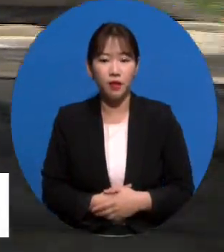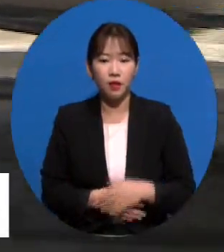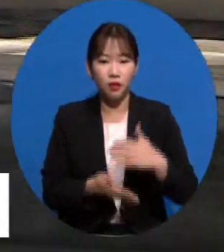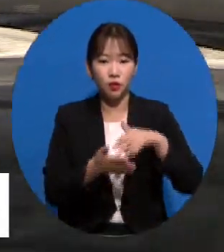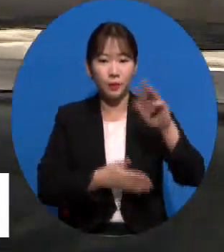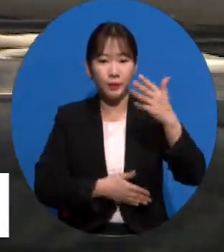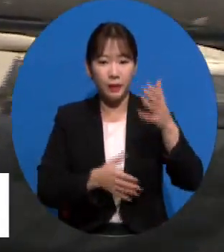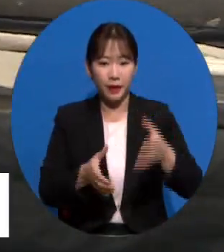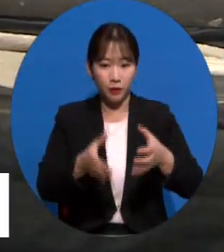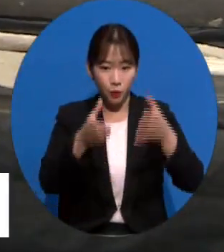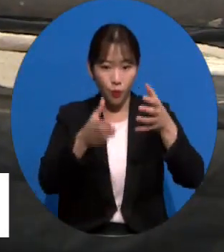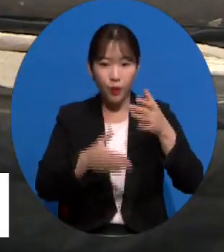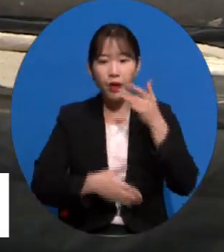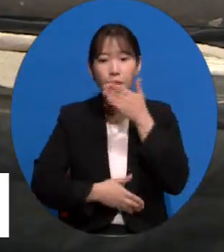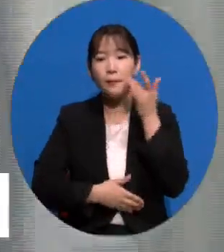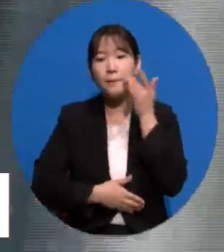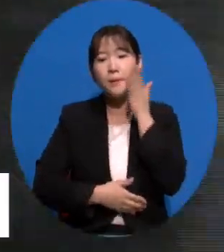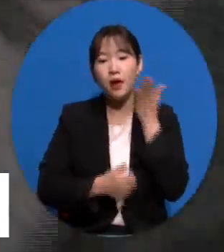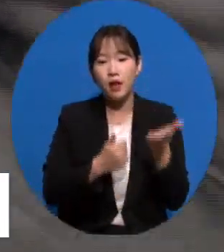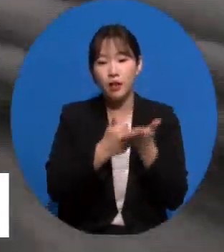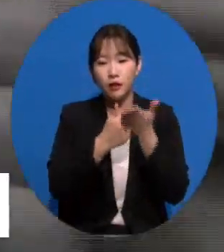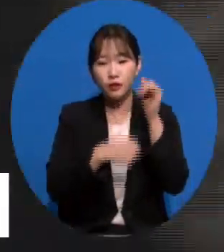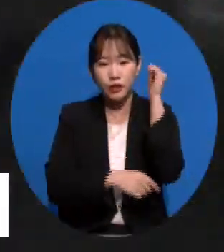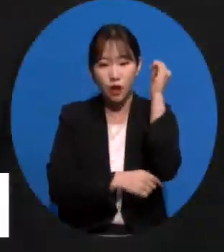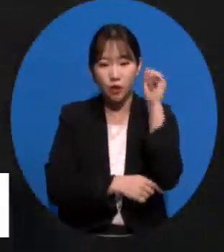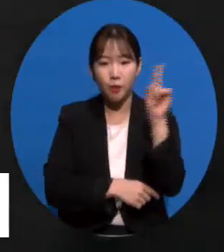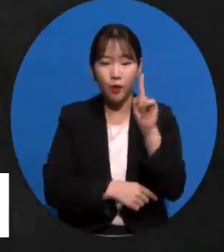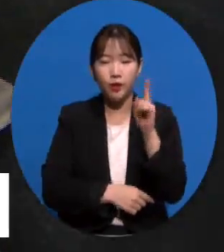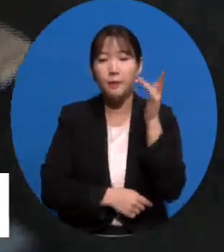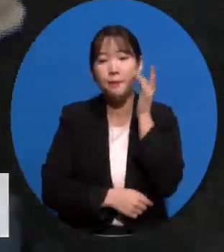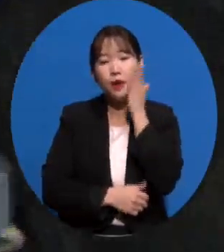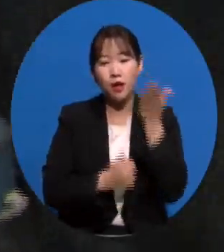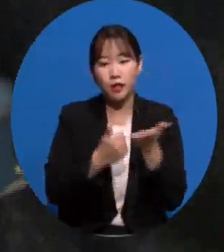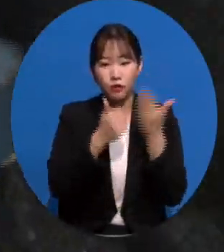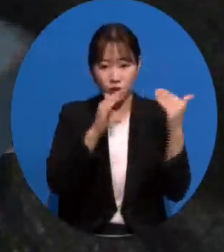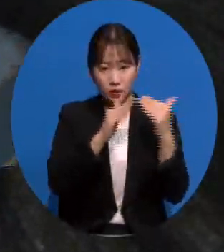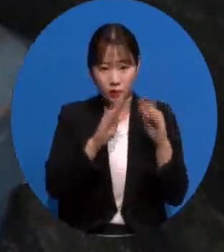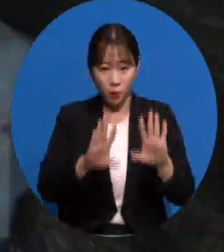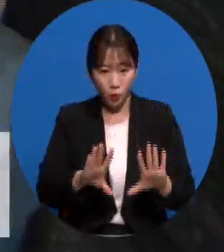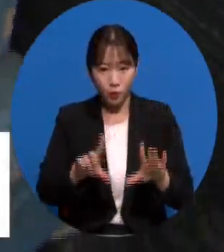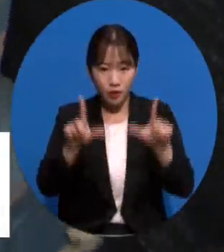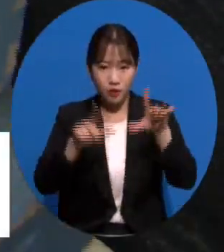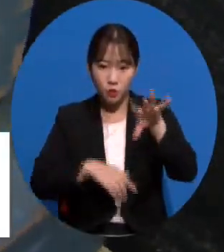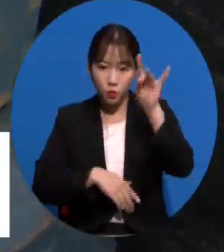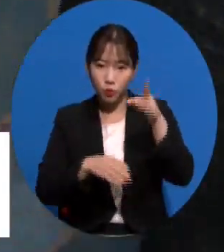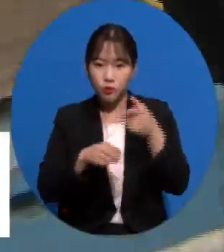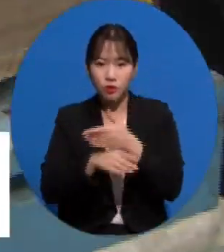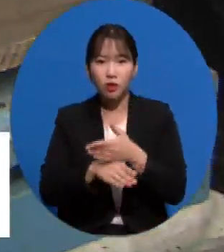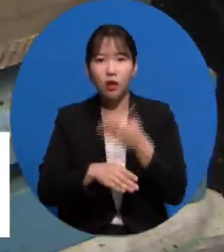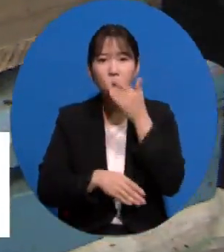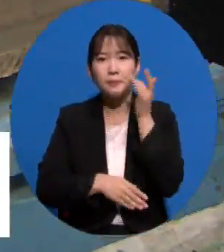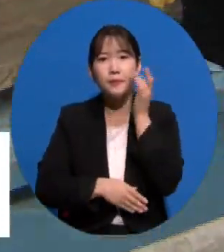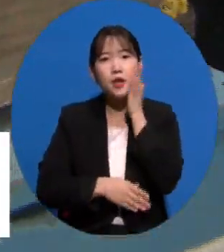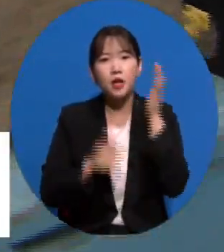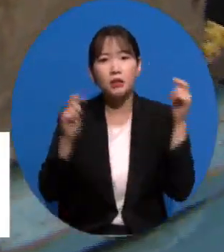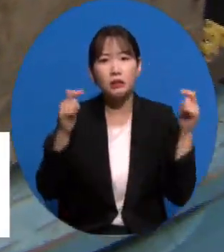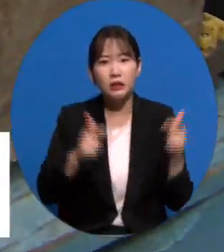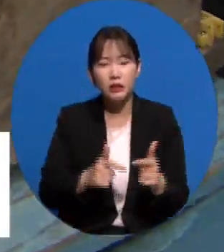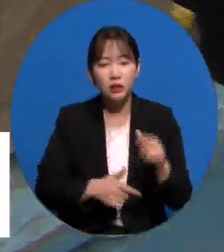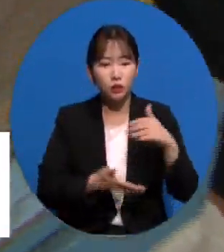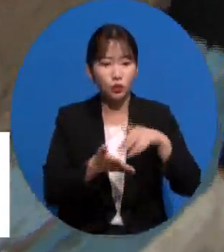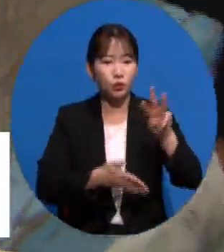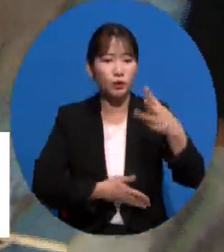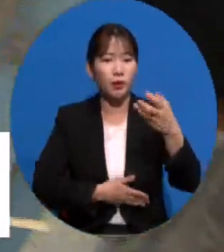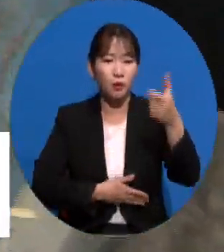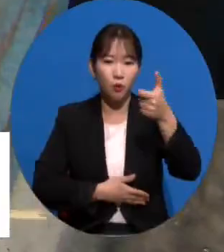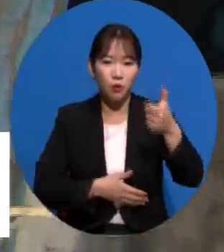800여 개 통의 꿀벌을 키우던 전남 영암의 한 양봉농가. 올해 초부터 꿀벌들이 사라지면서 350여 개 통이